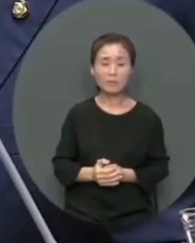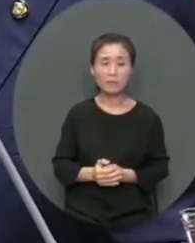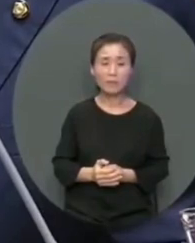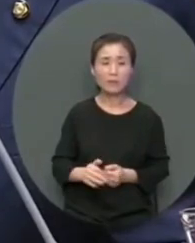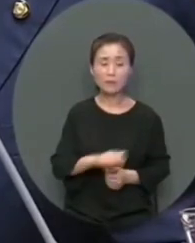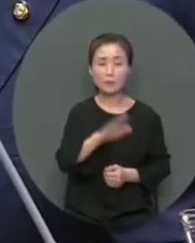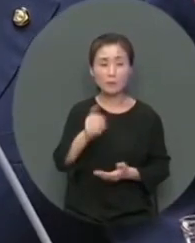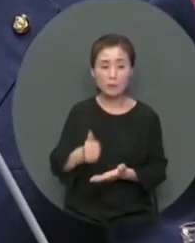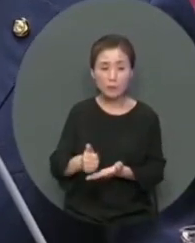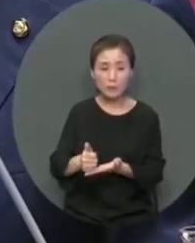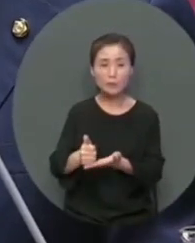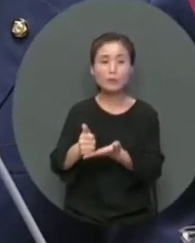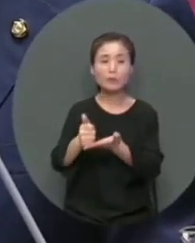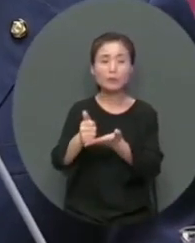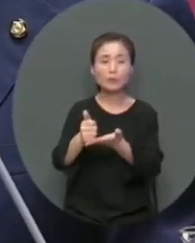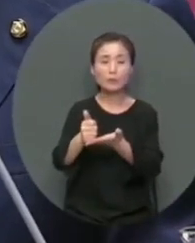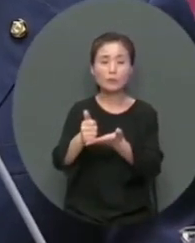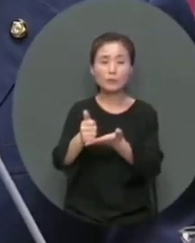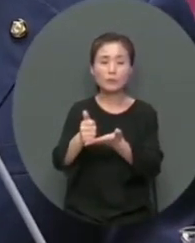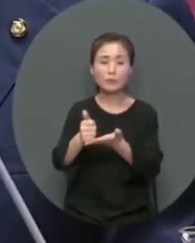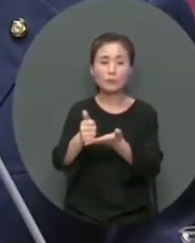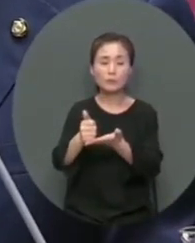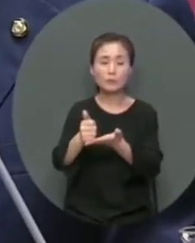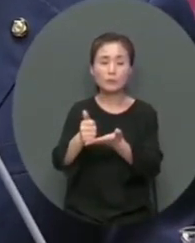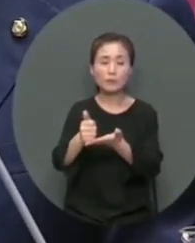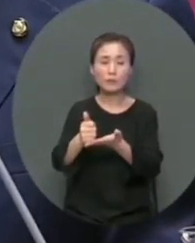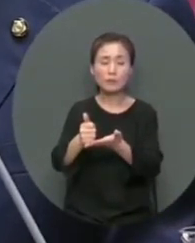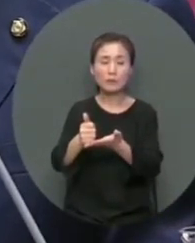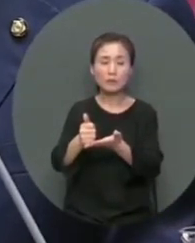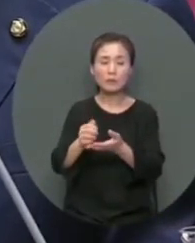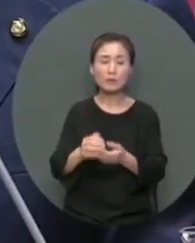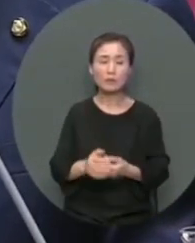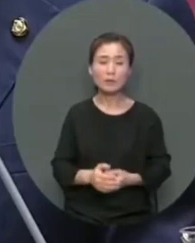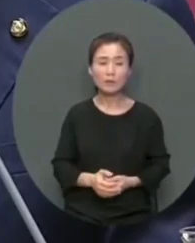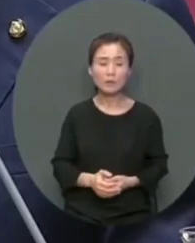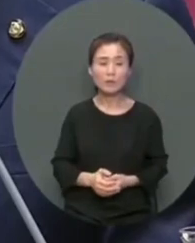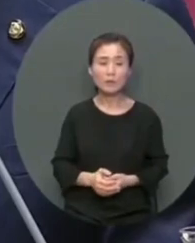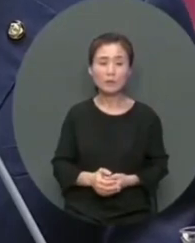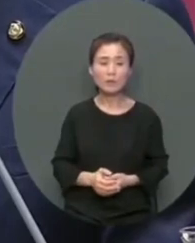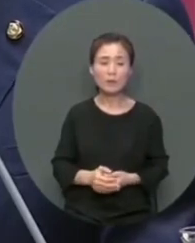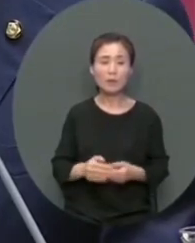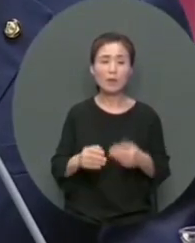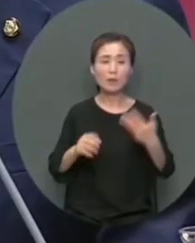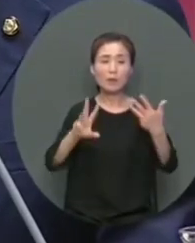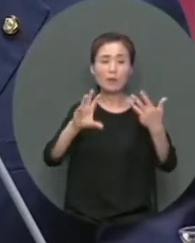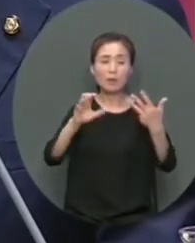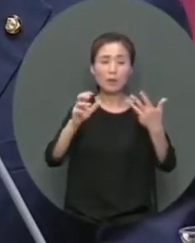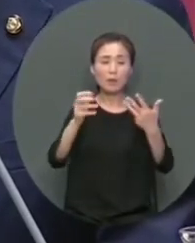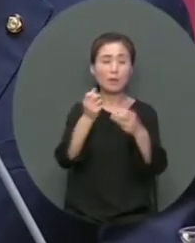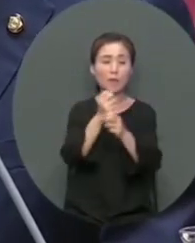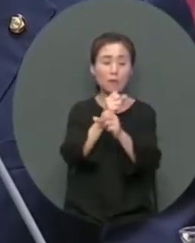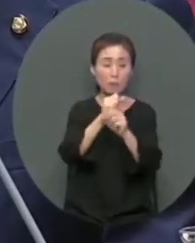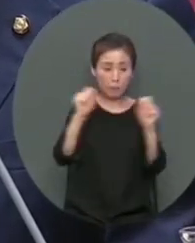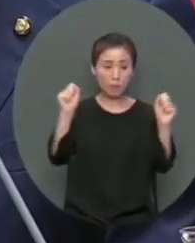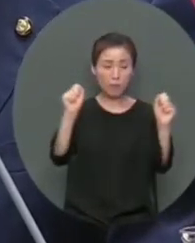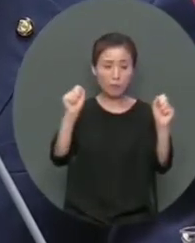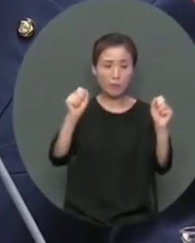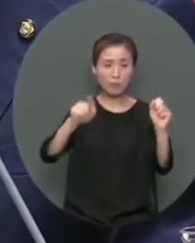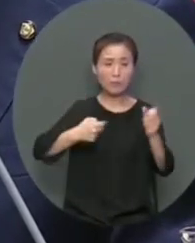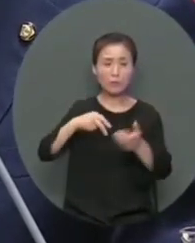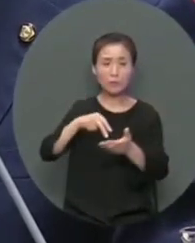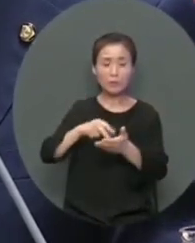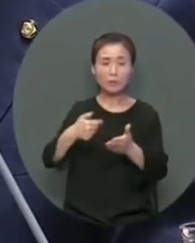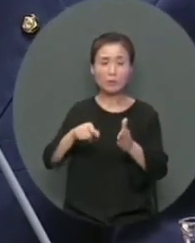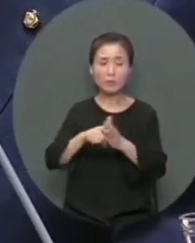우리가 존경하는 그런 그 우리의 광복과 우리의 독립을 위해서 싸우신